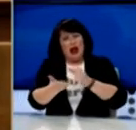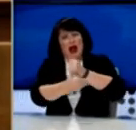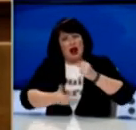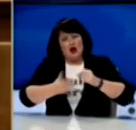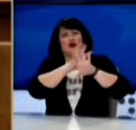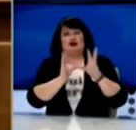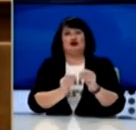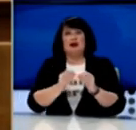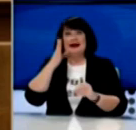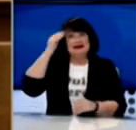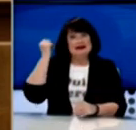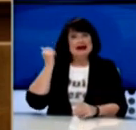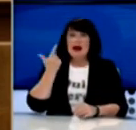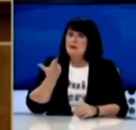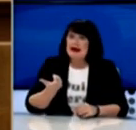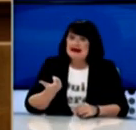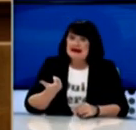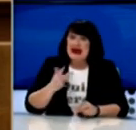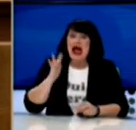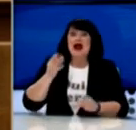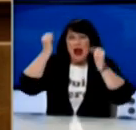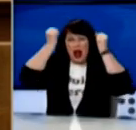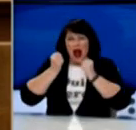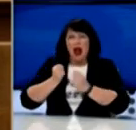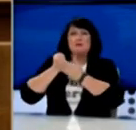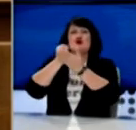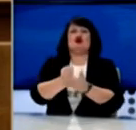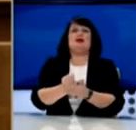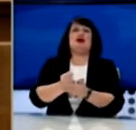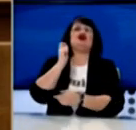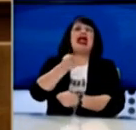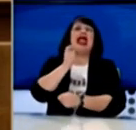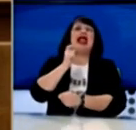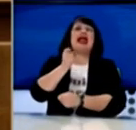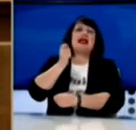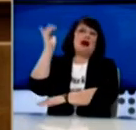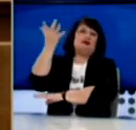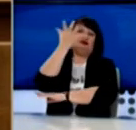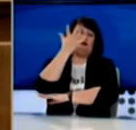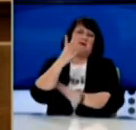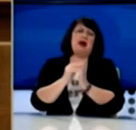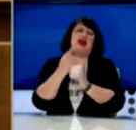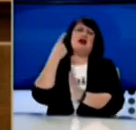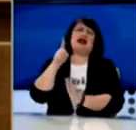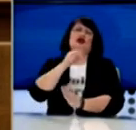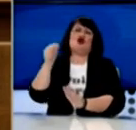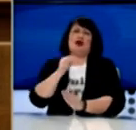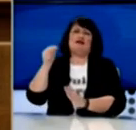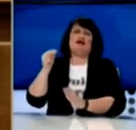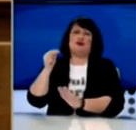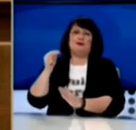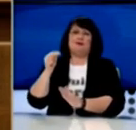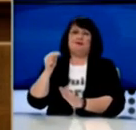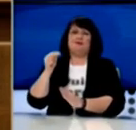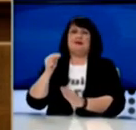όλοι κάτι εδώ μέσα όμως. Αν αποζημιώσω εγώ ένα δέντρο ελιάς με 100 ευρώ, έτσι το λέω σχηματικά, έτσι. Αυτή η ελιά καρπίζει